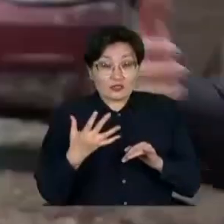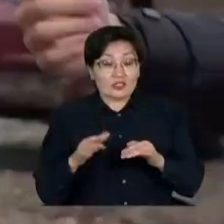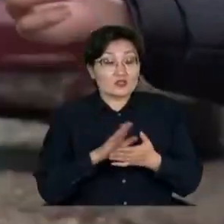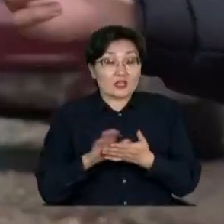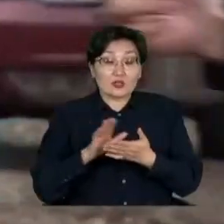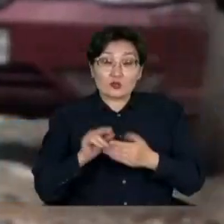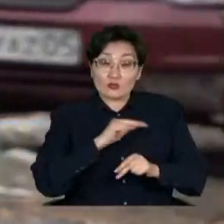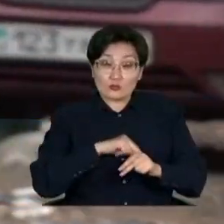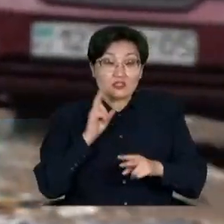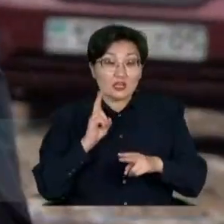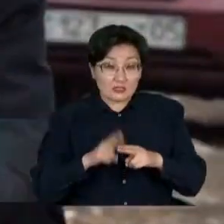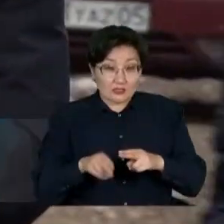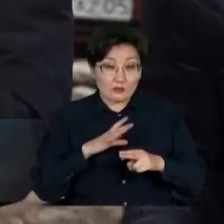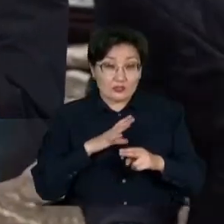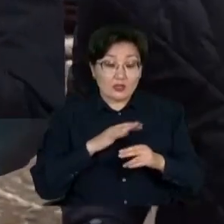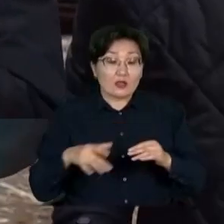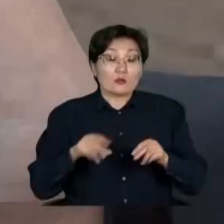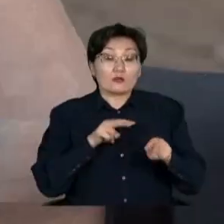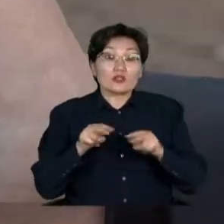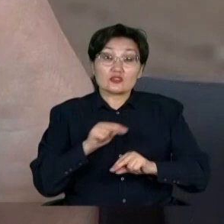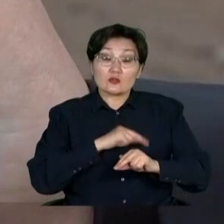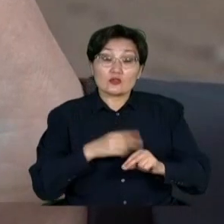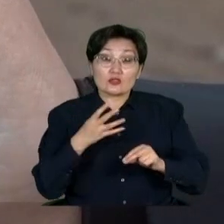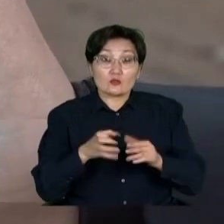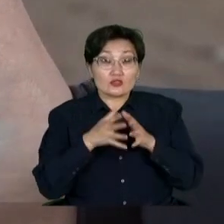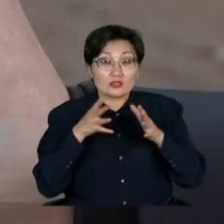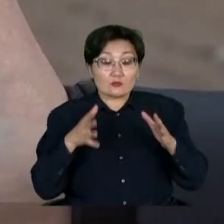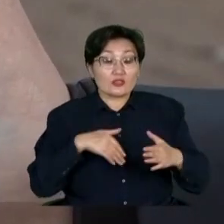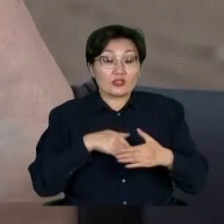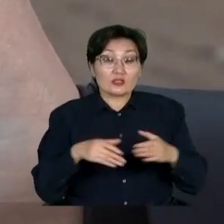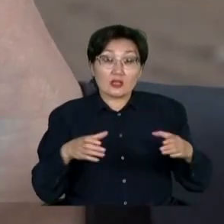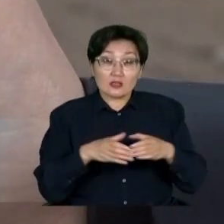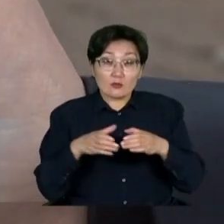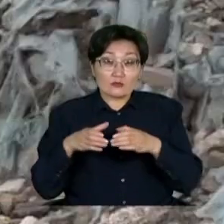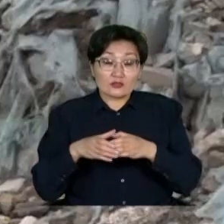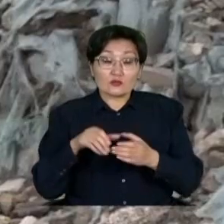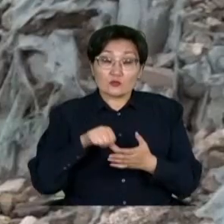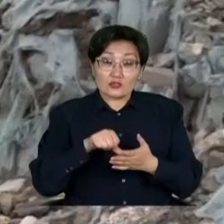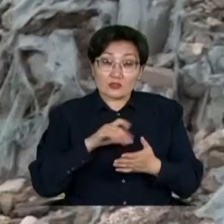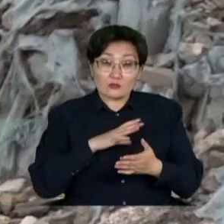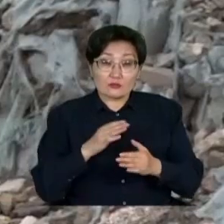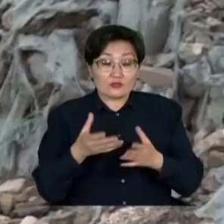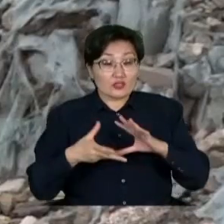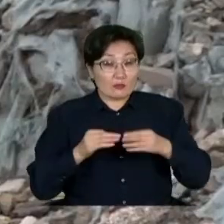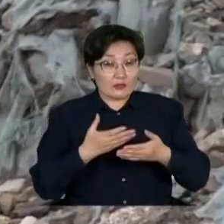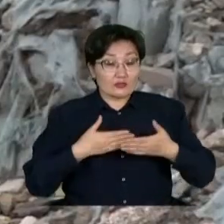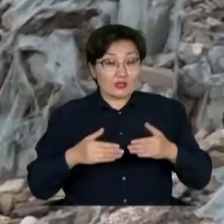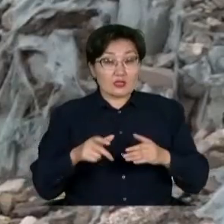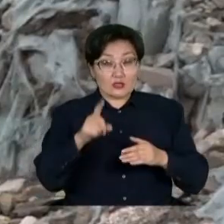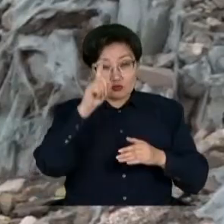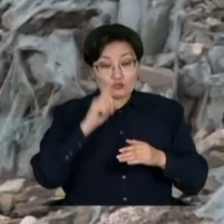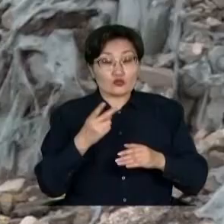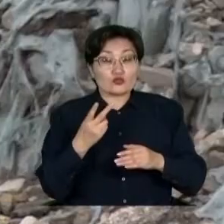тазарту жұмыстары аяқталыпты. Ал барлау жұмысына 400-ден аса ерікті жұмылдырылған. Жалпы біз айына 3-4